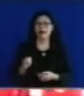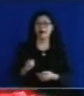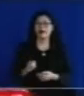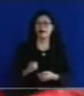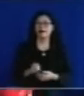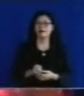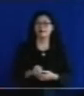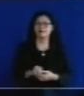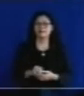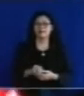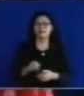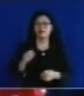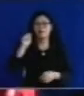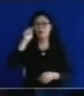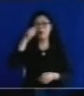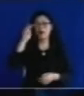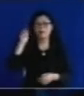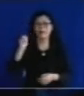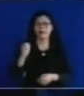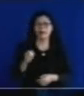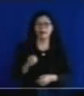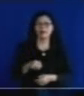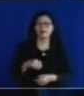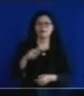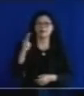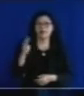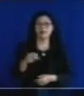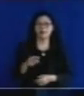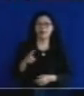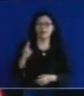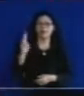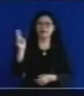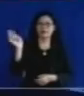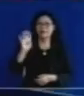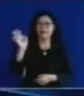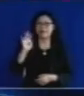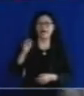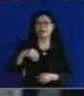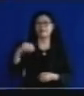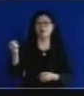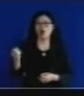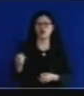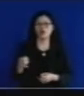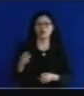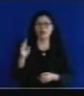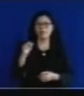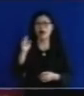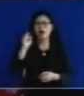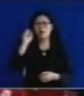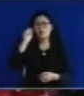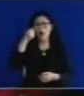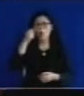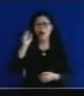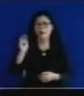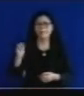Tahun 90 dasar petani bawang merasakan. Dan waktu sekarang tidak ada impor, saudara. Kenapa bawang merah mahal?